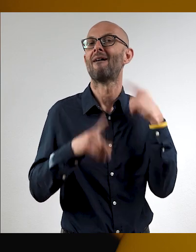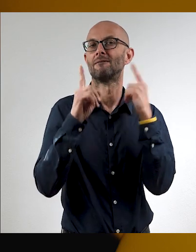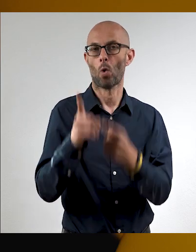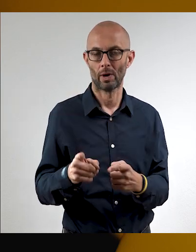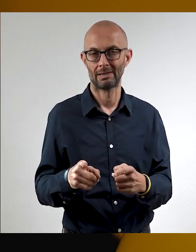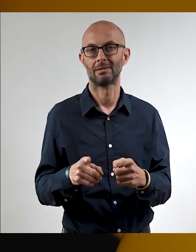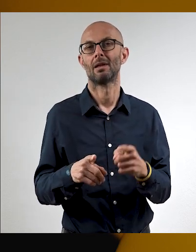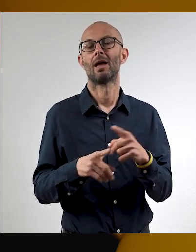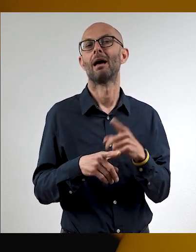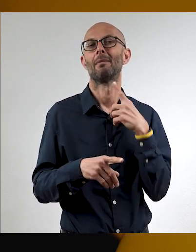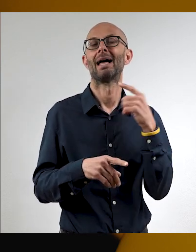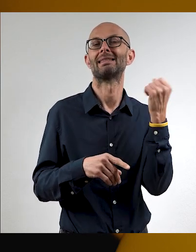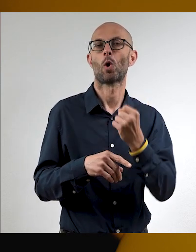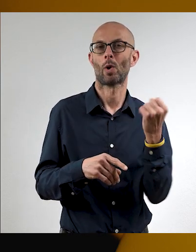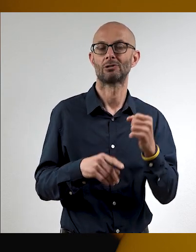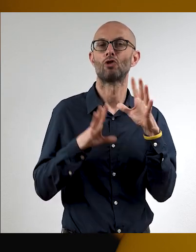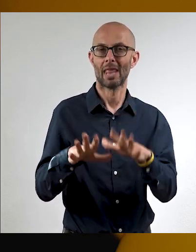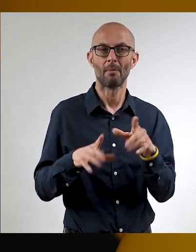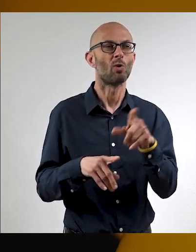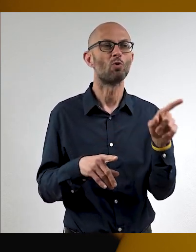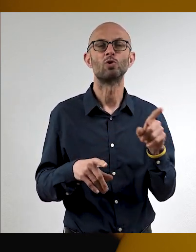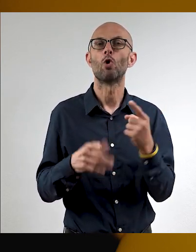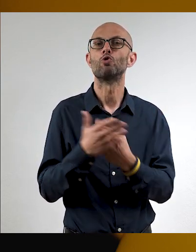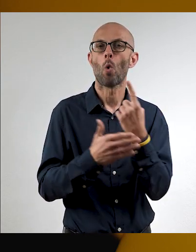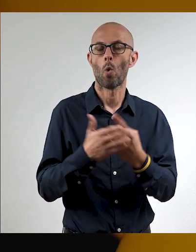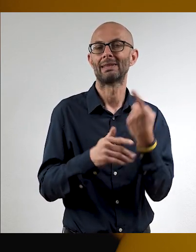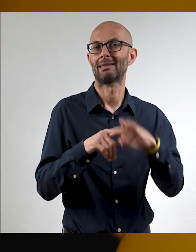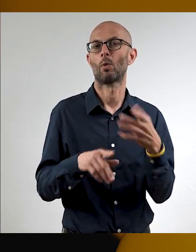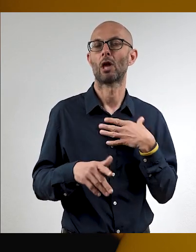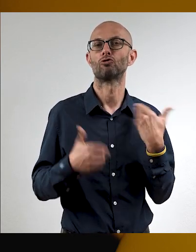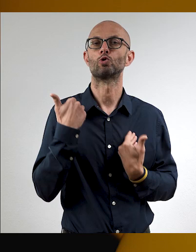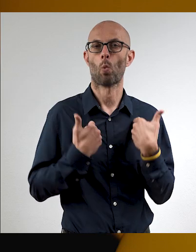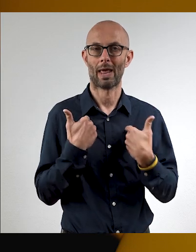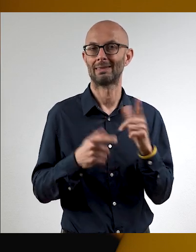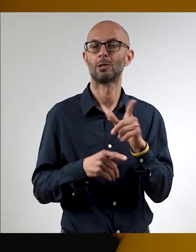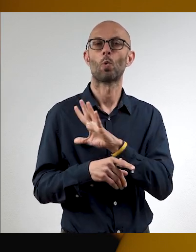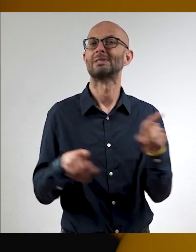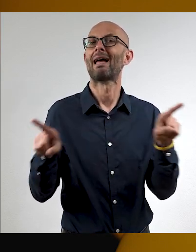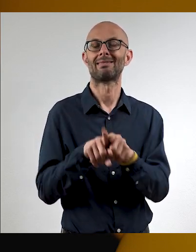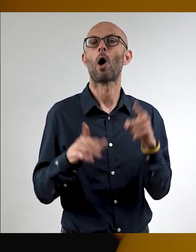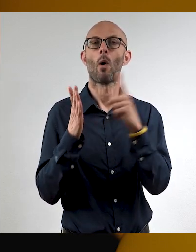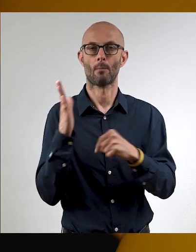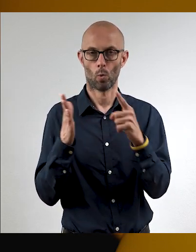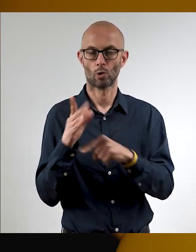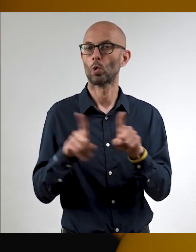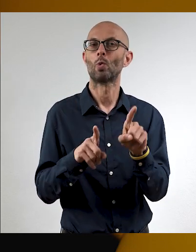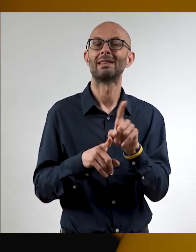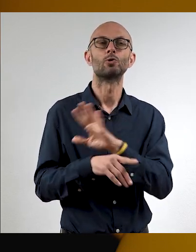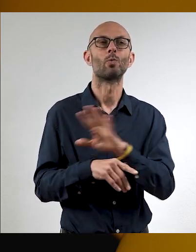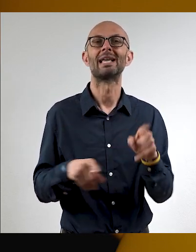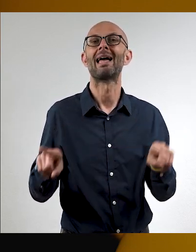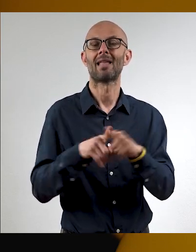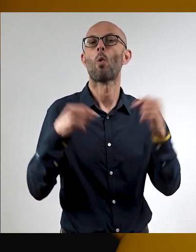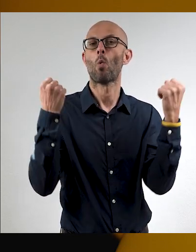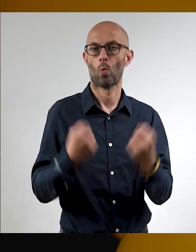vojne, teroristični napadi, to so dogodki, ki so del naših življenj. Niso vsi enako pogosti, tudi niso vsi